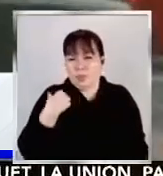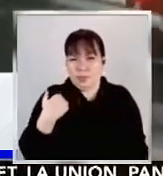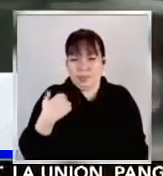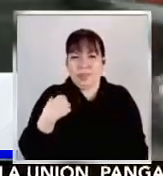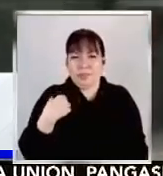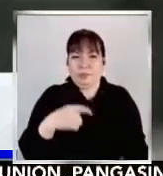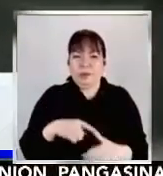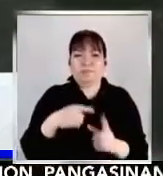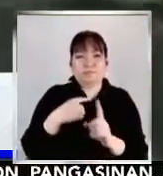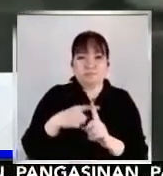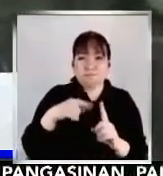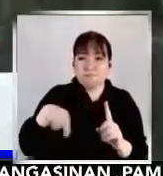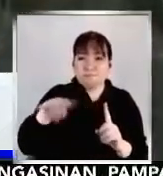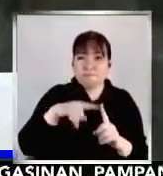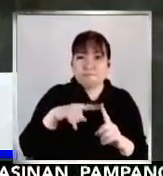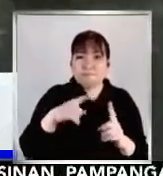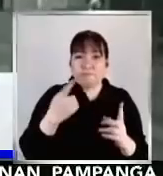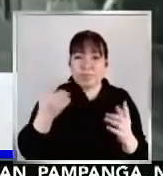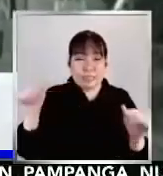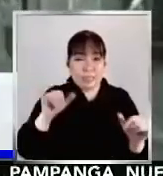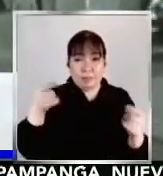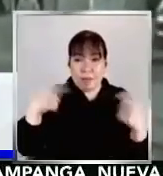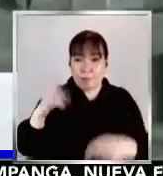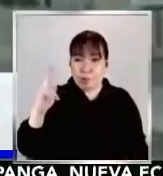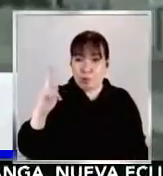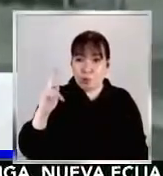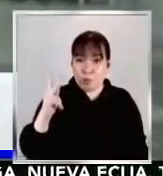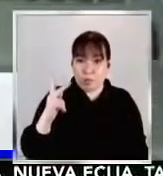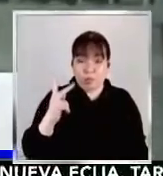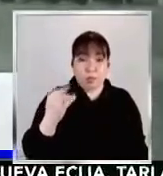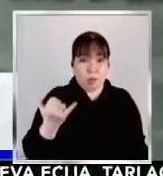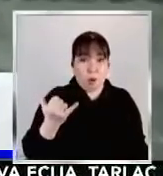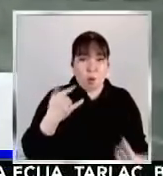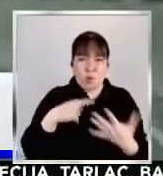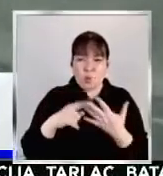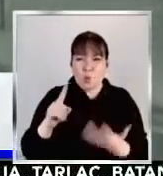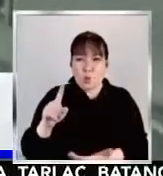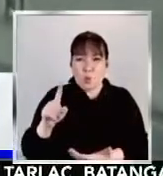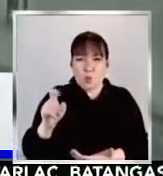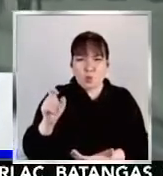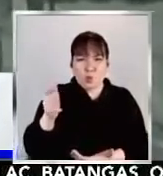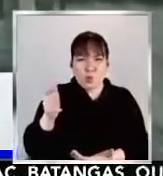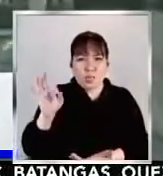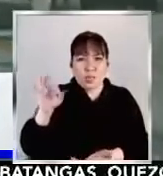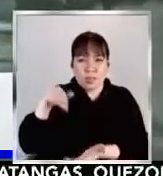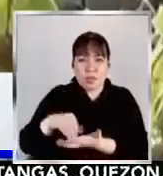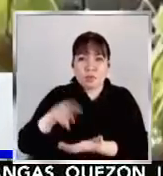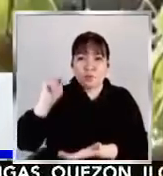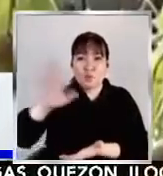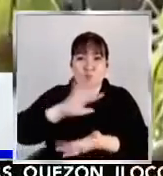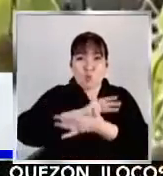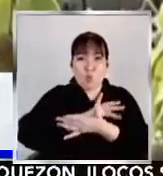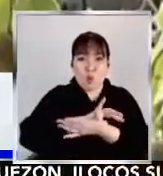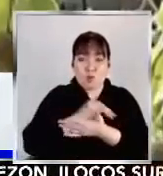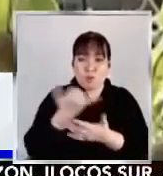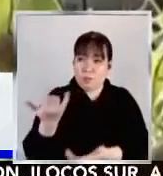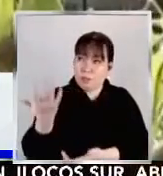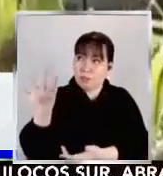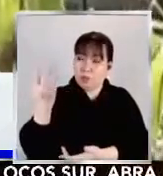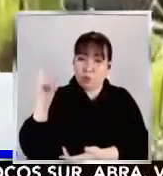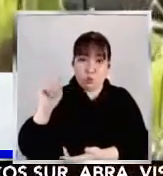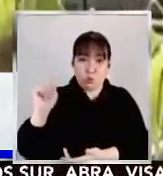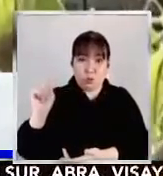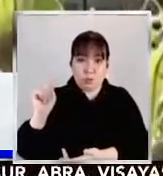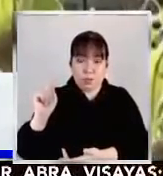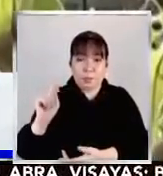Tulad sa United Kingdom, kung saan pumalo sa mahigit 129,000 ang new COVID cases nitong Martes. Pumapangalawa na ang UK